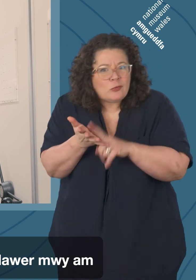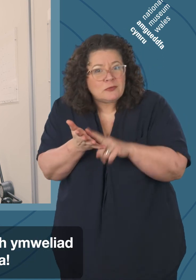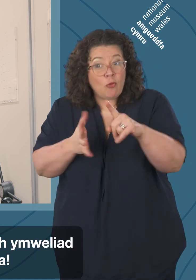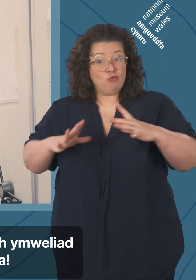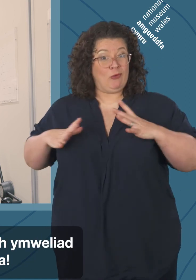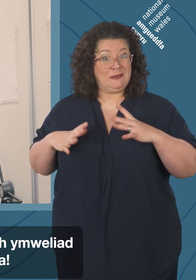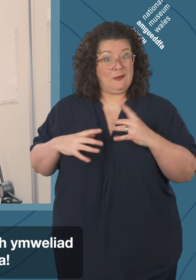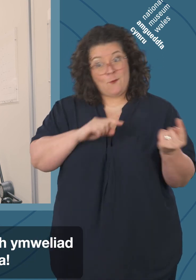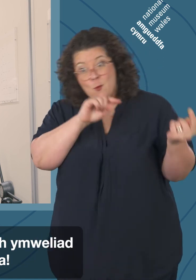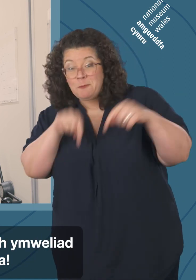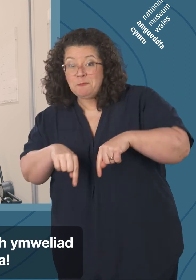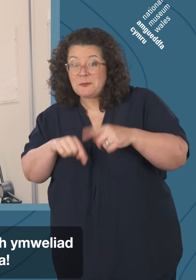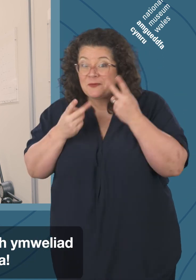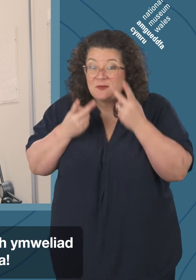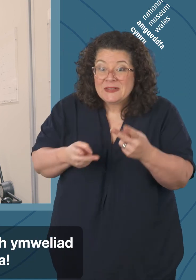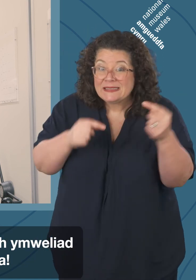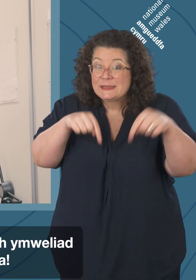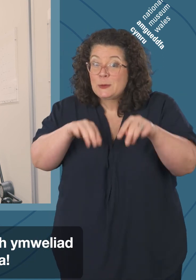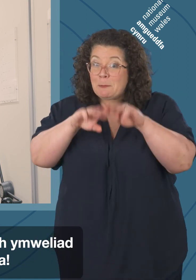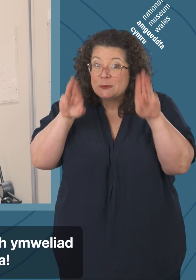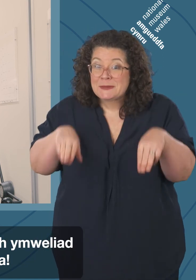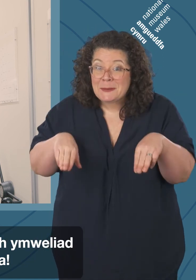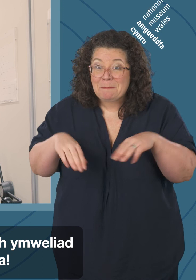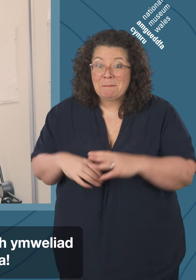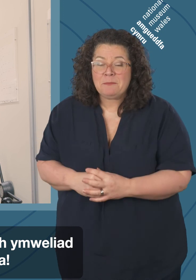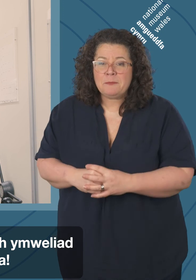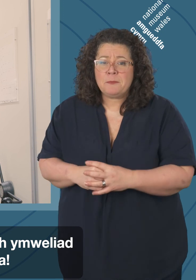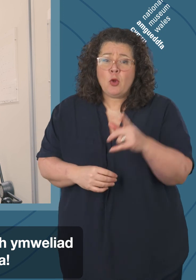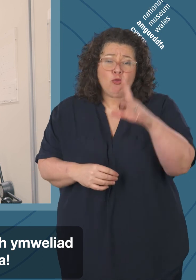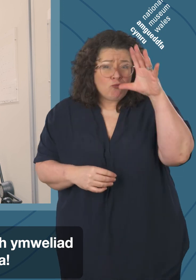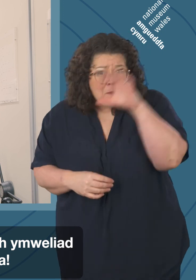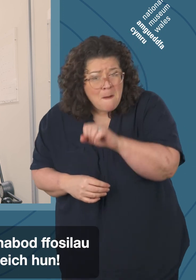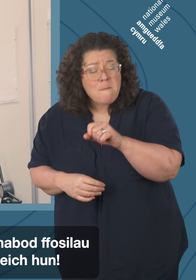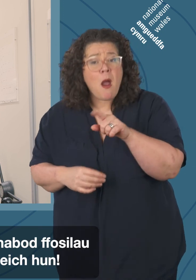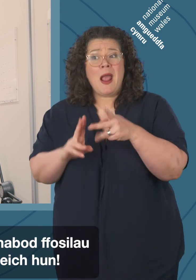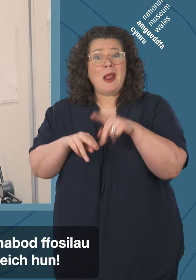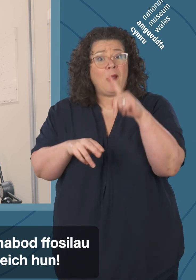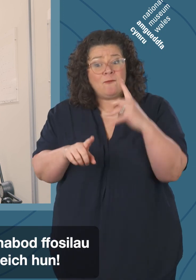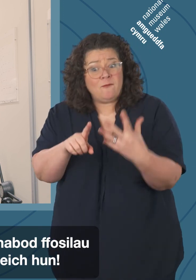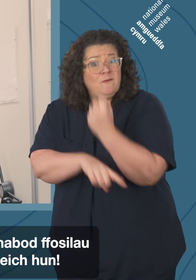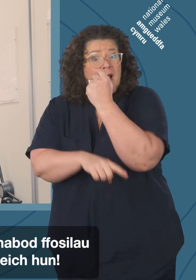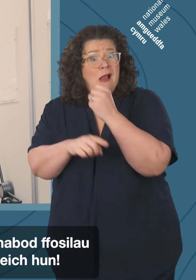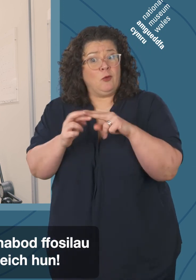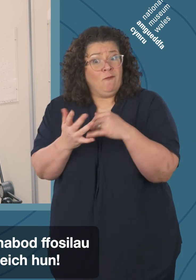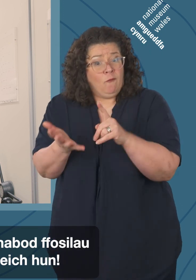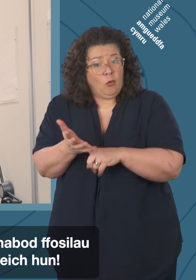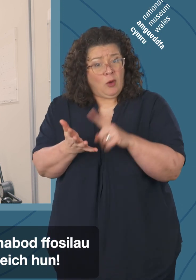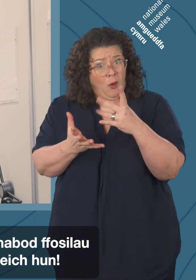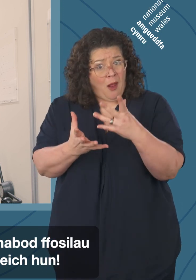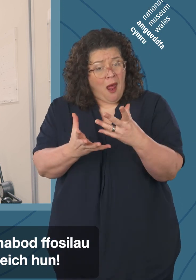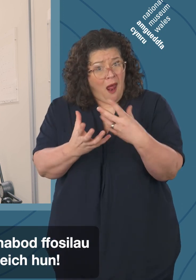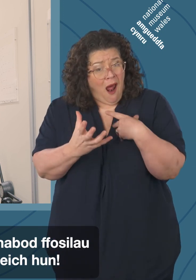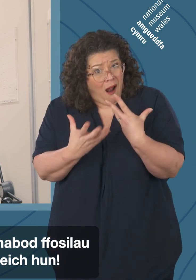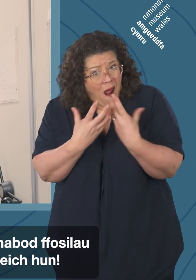mwy ym ffosilau yn barod ar gyfer eich ymweliad nesaf ar amgeddfa. Cofiwch, gallwn eich